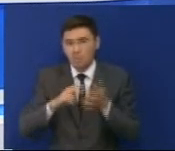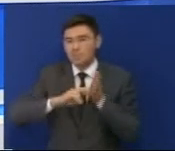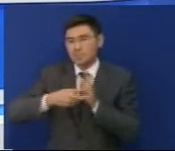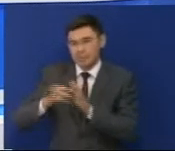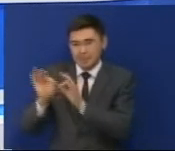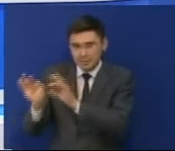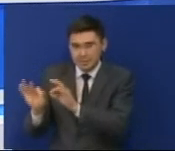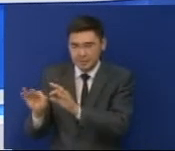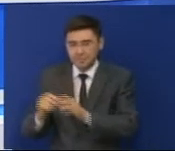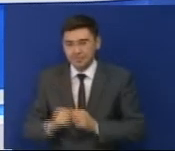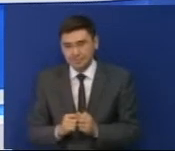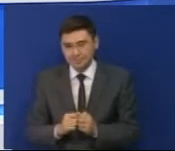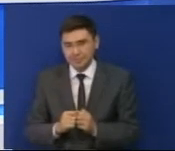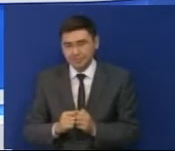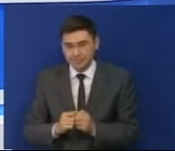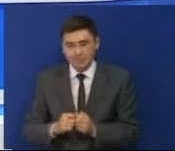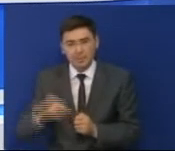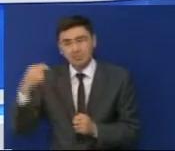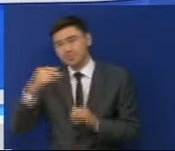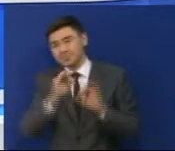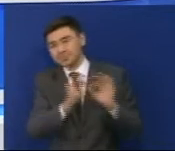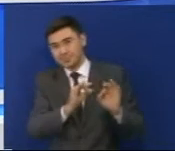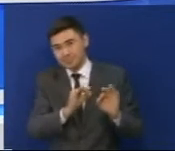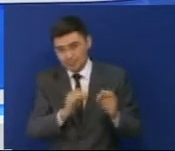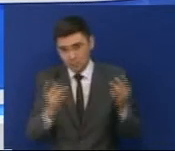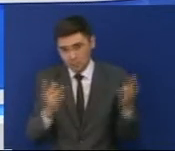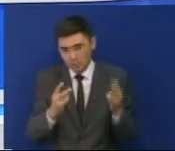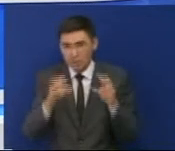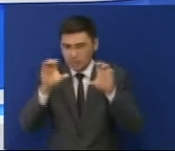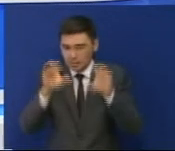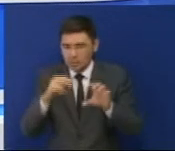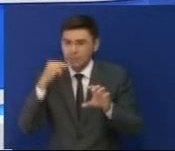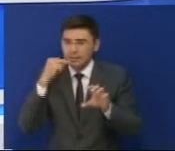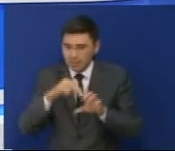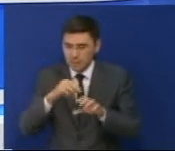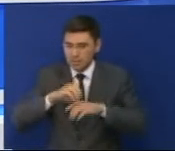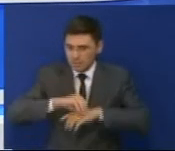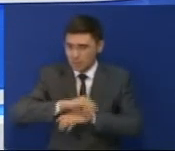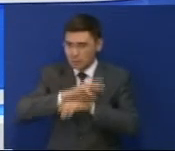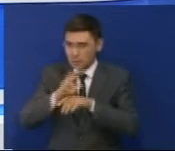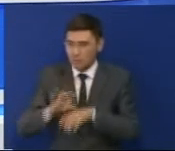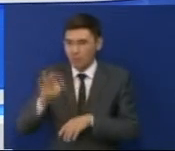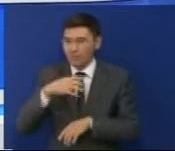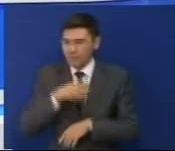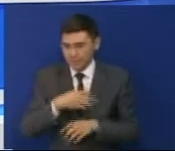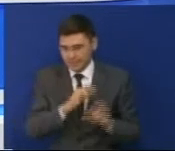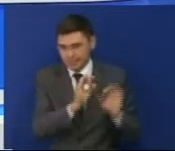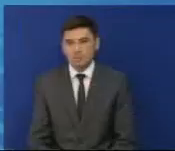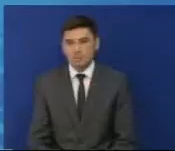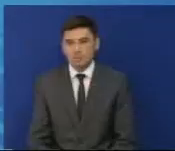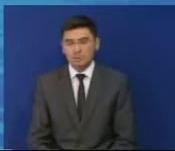айтты. Қасым Жомарт Тоқаев жолдаудың негізгі бағыттарын сапалы заңнамамен қамтамасыз етудің маңыздылығын атап